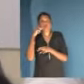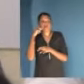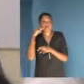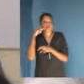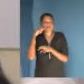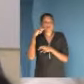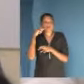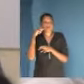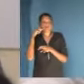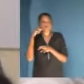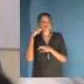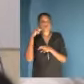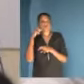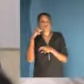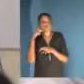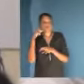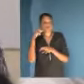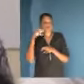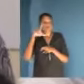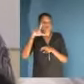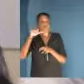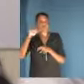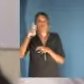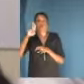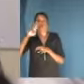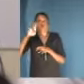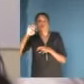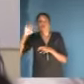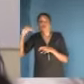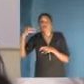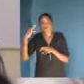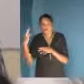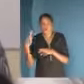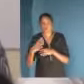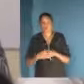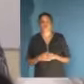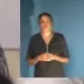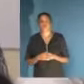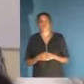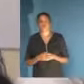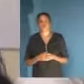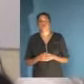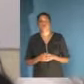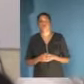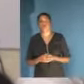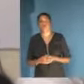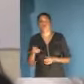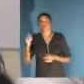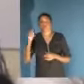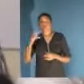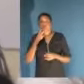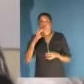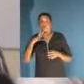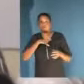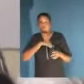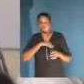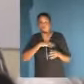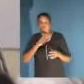Maison, avait rejoint les patriotes pour dire « Oui, la Martinique est une